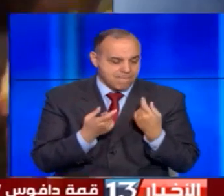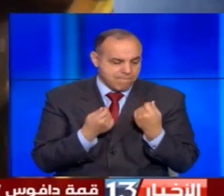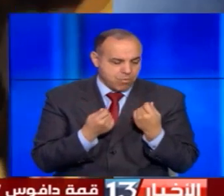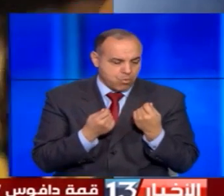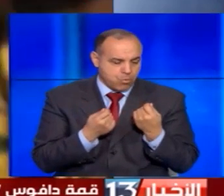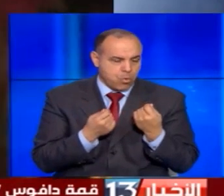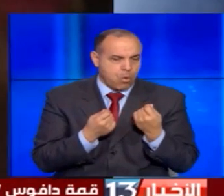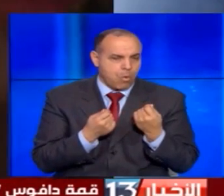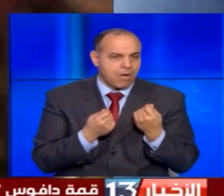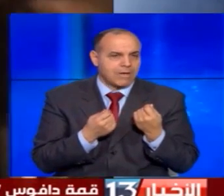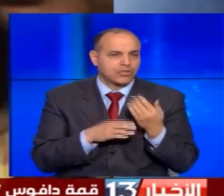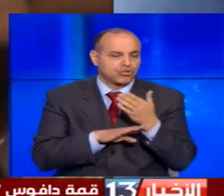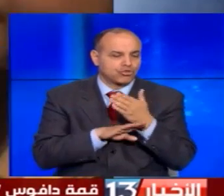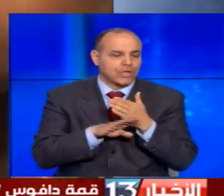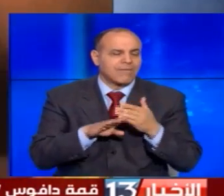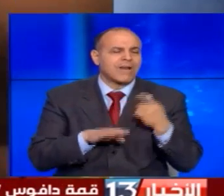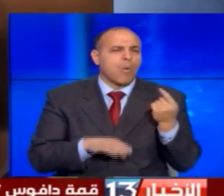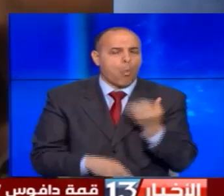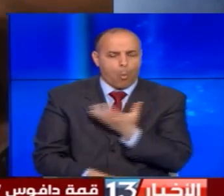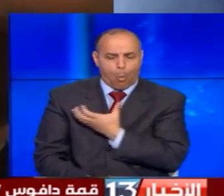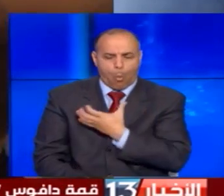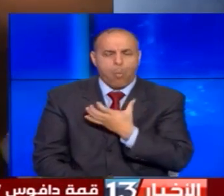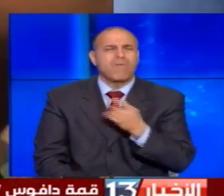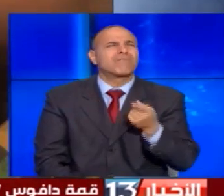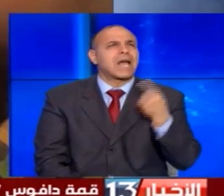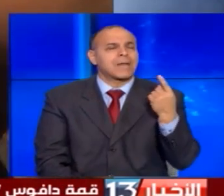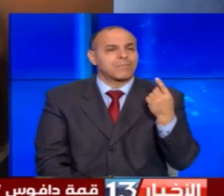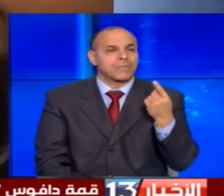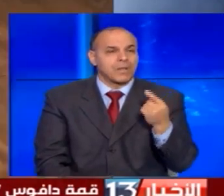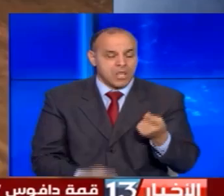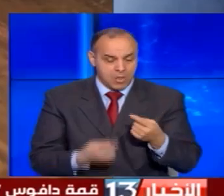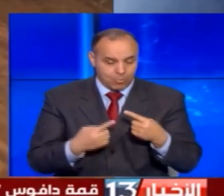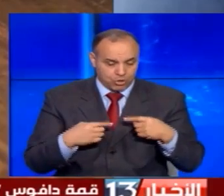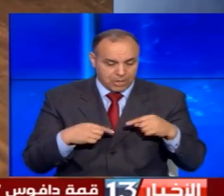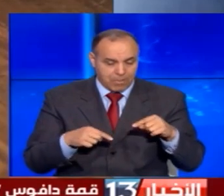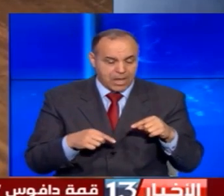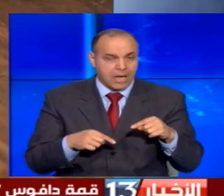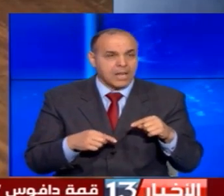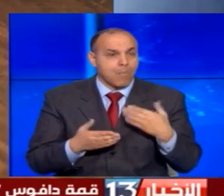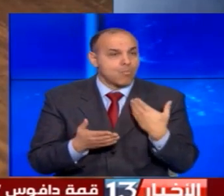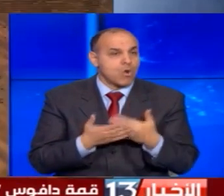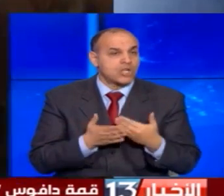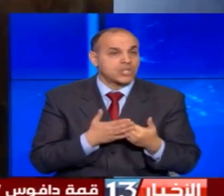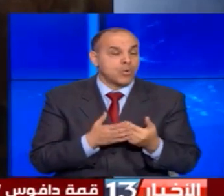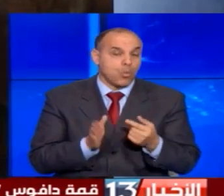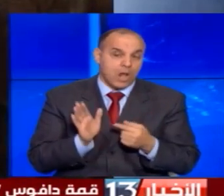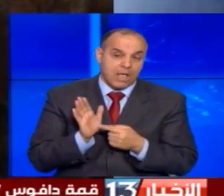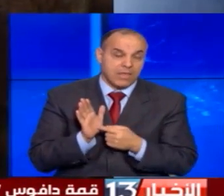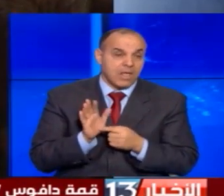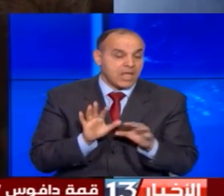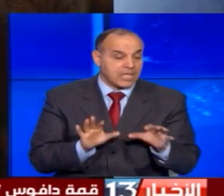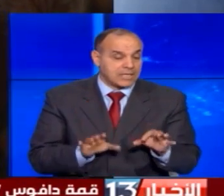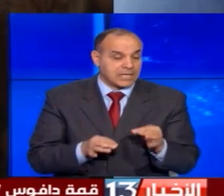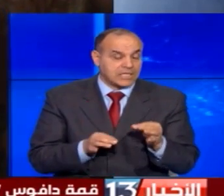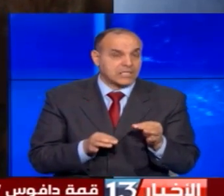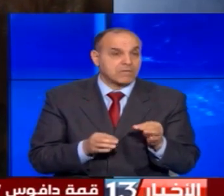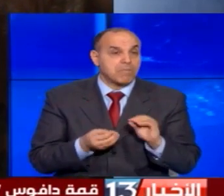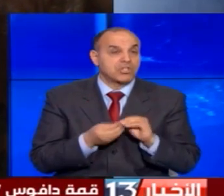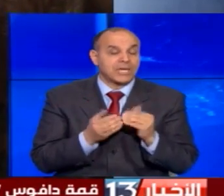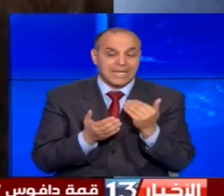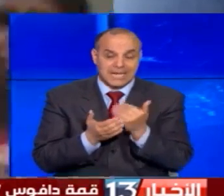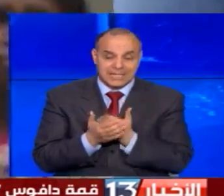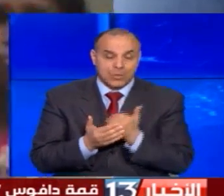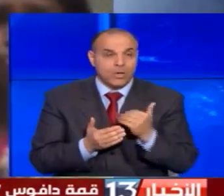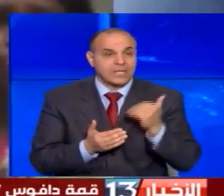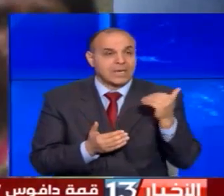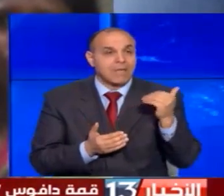ما يملكه نصف سكان كوكب الأرض مجتمعين في مؤشرات دالة تكشف المأزق الاقتصادي